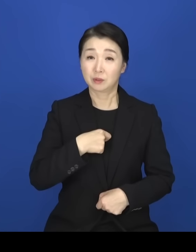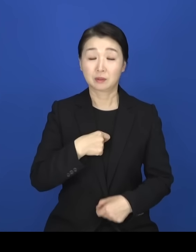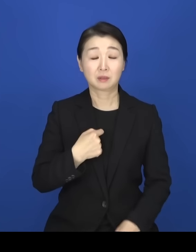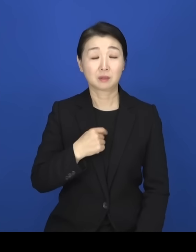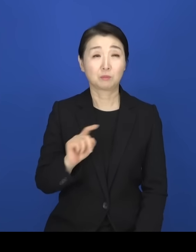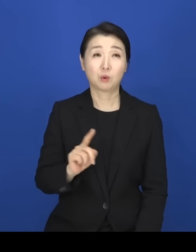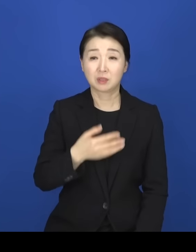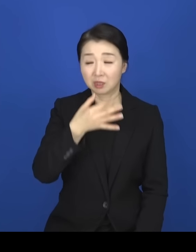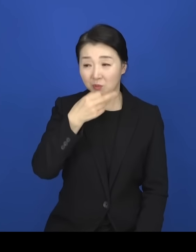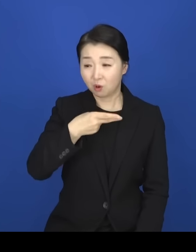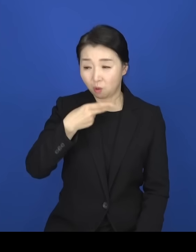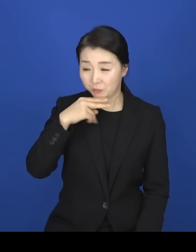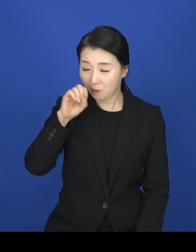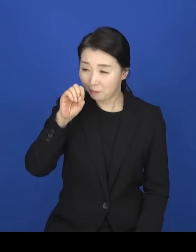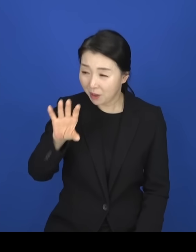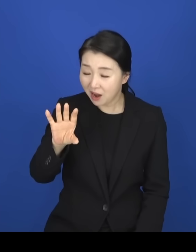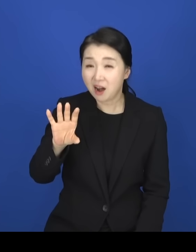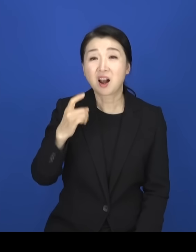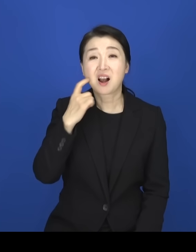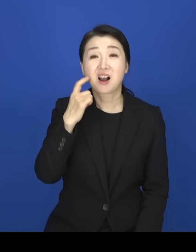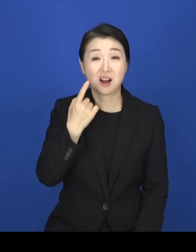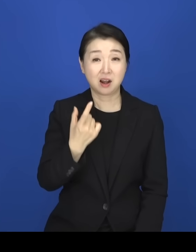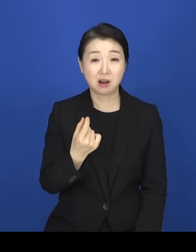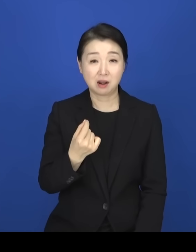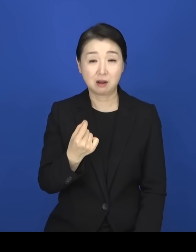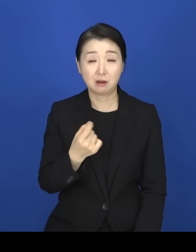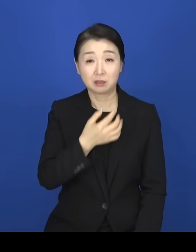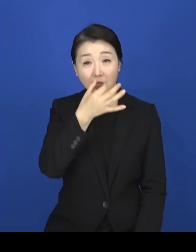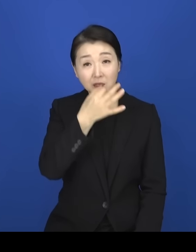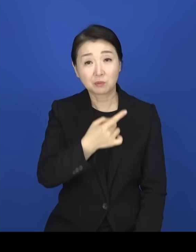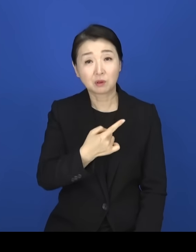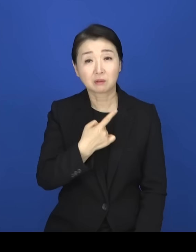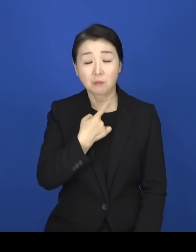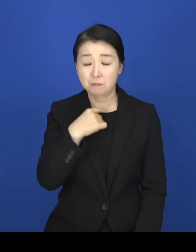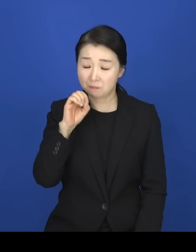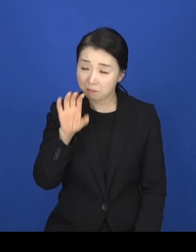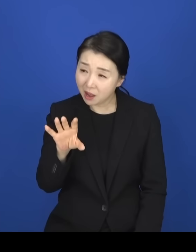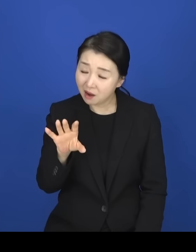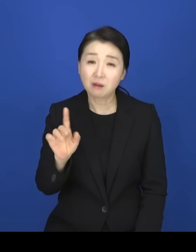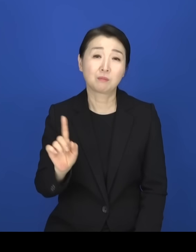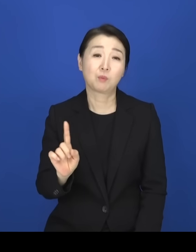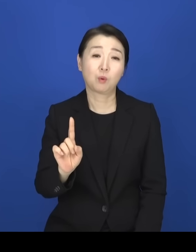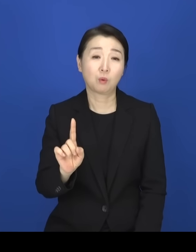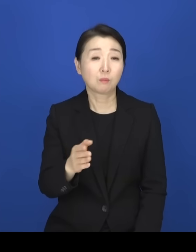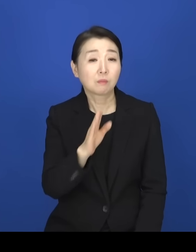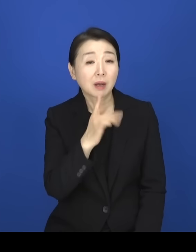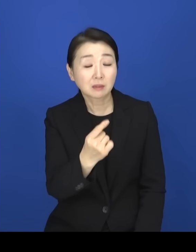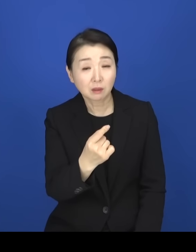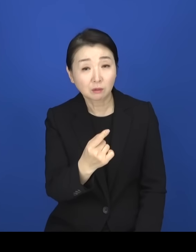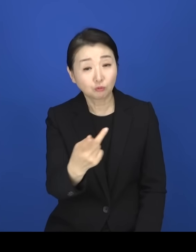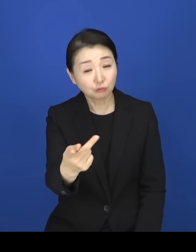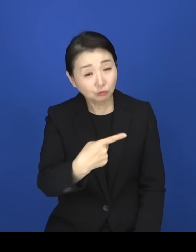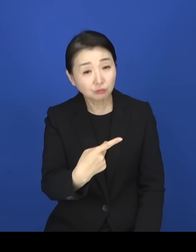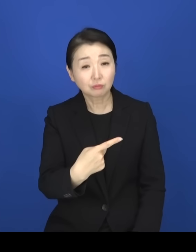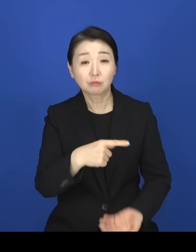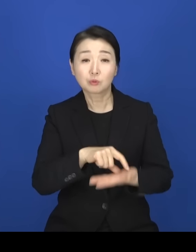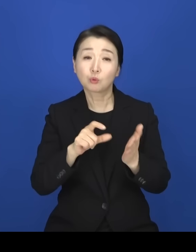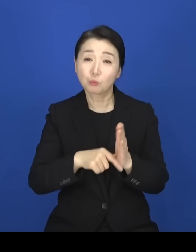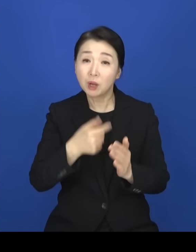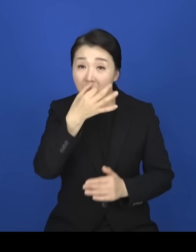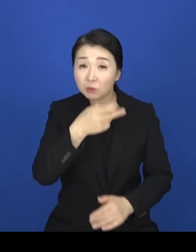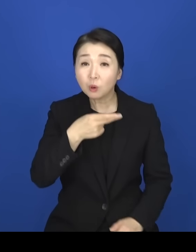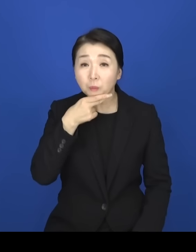안 힘들었다고 하면은 완전히 거짓말이긴 하지만 힘들었다고 하기에는 그렇잖아요, 범균 씨. 우리 정도면은